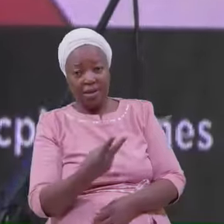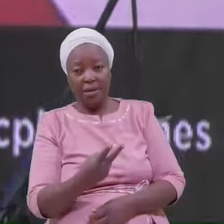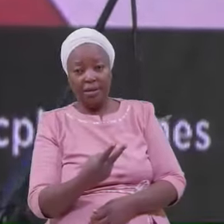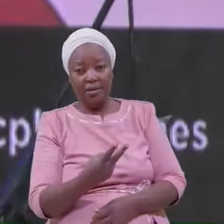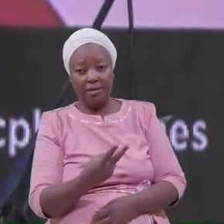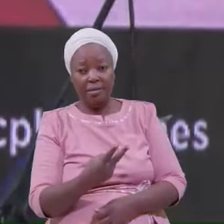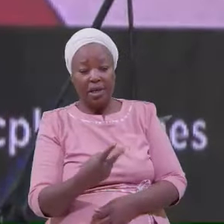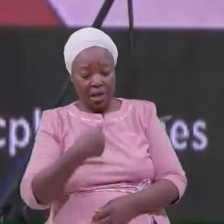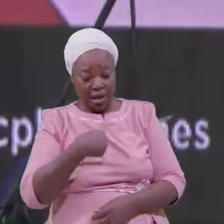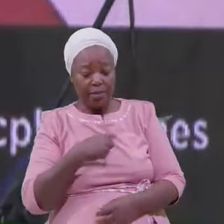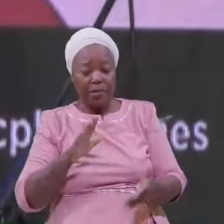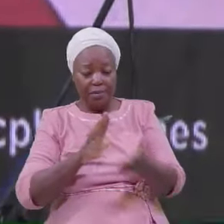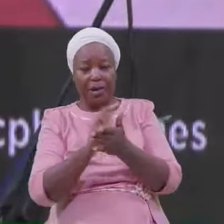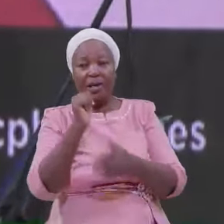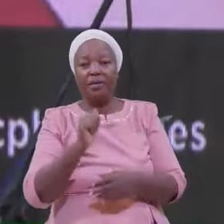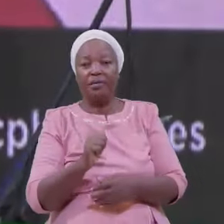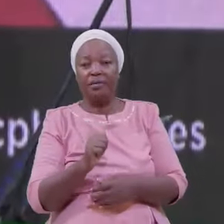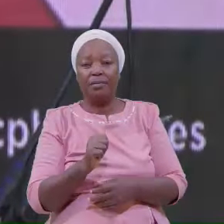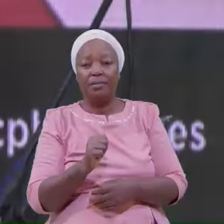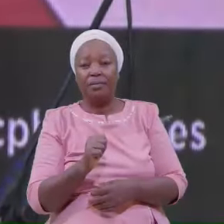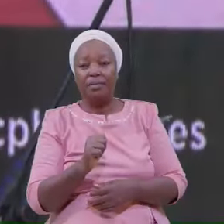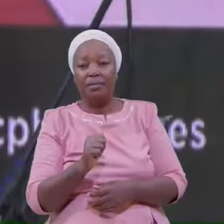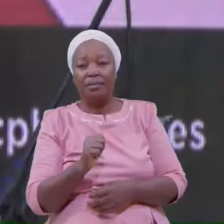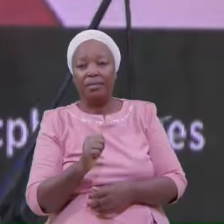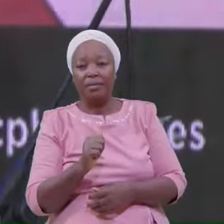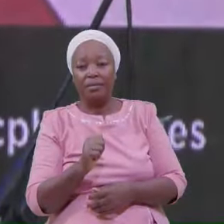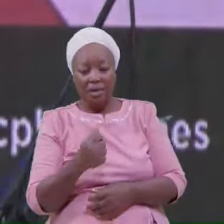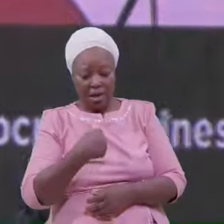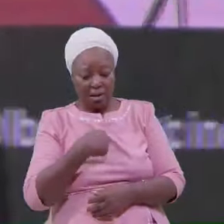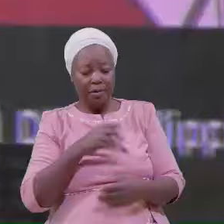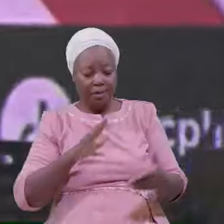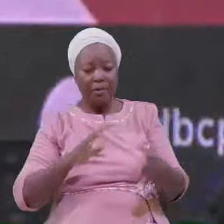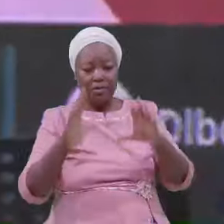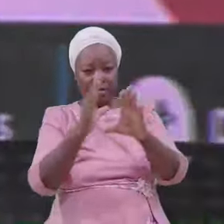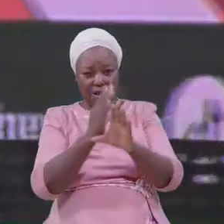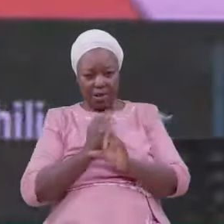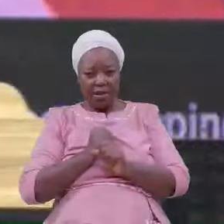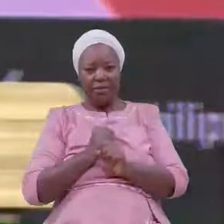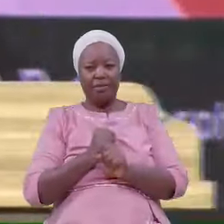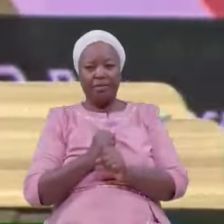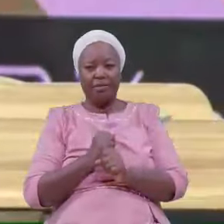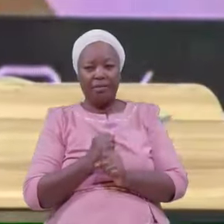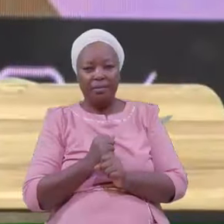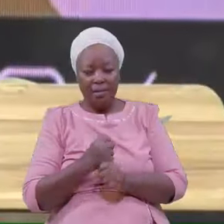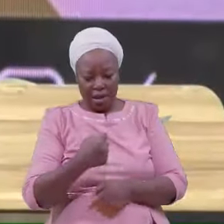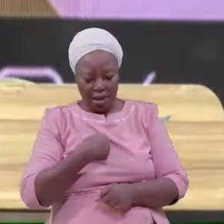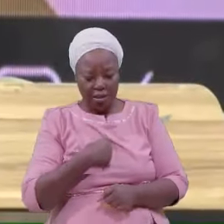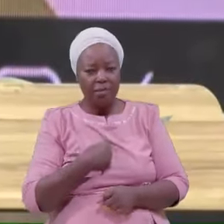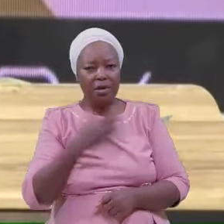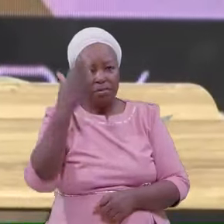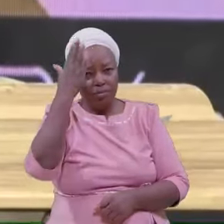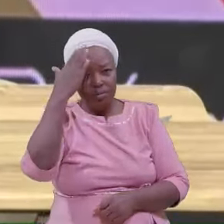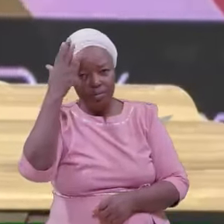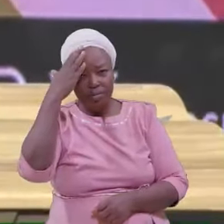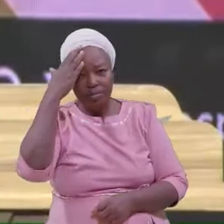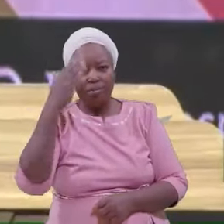believe. Naniniwala ako. I receive. Tinatanggap ko. I perceive. Nakikita ko.